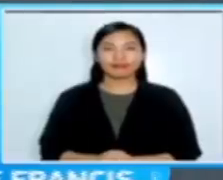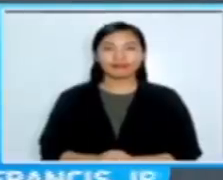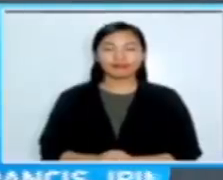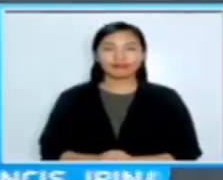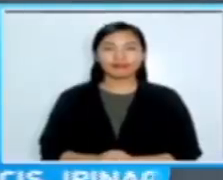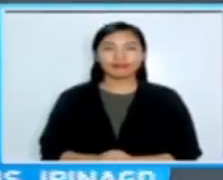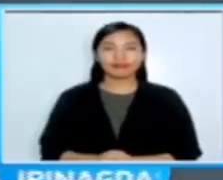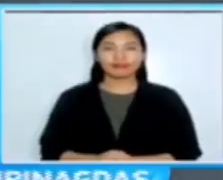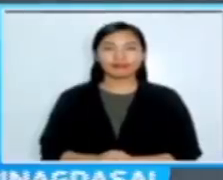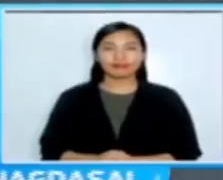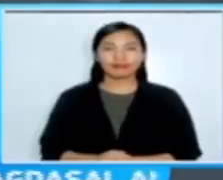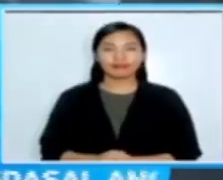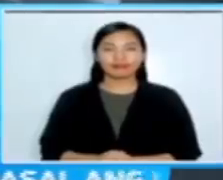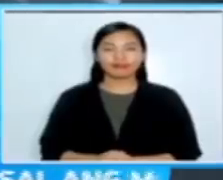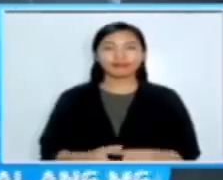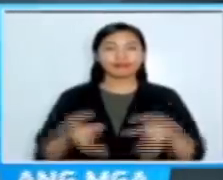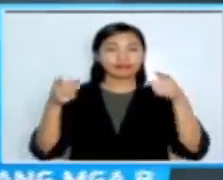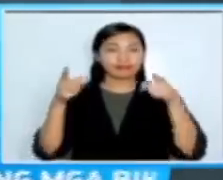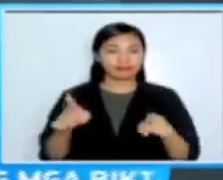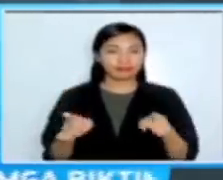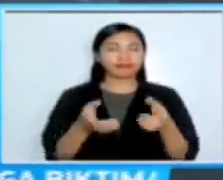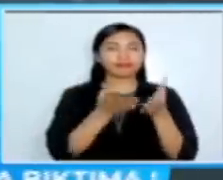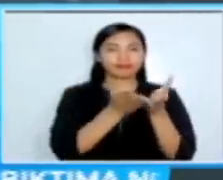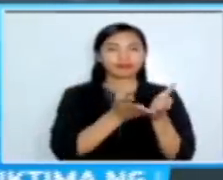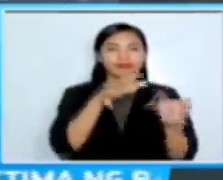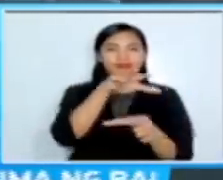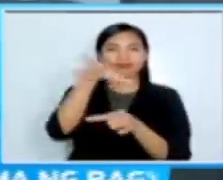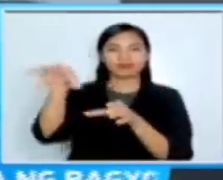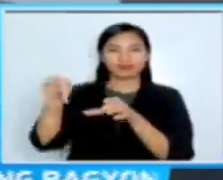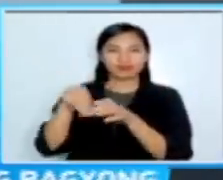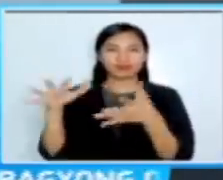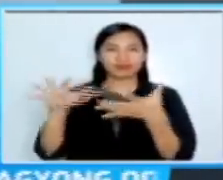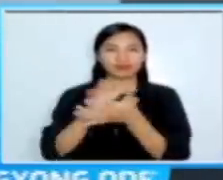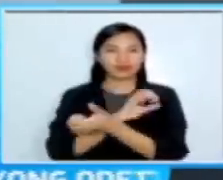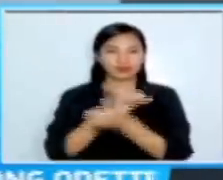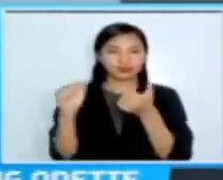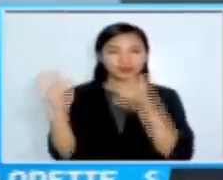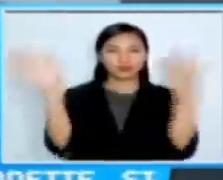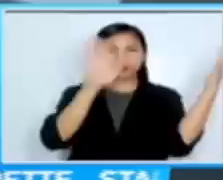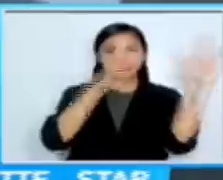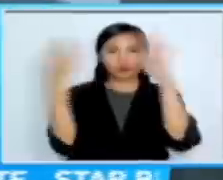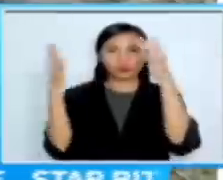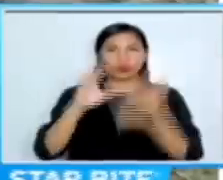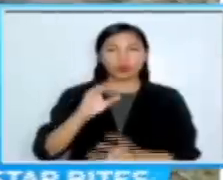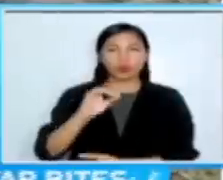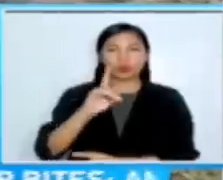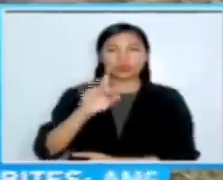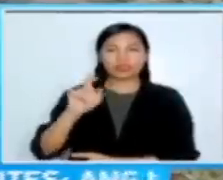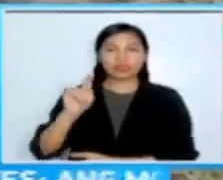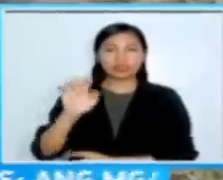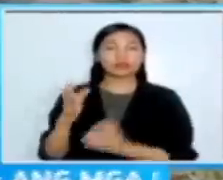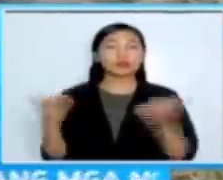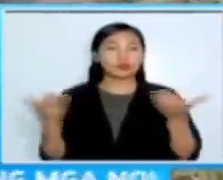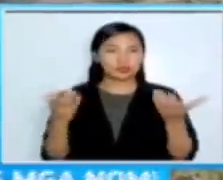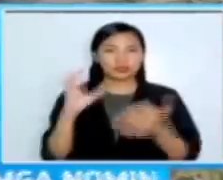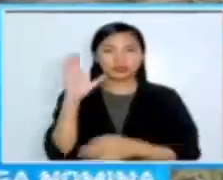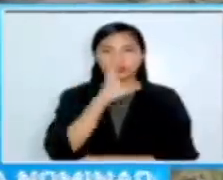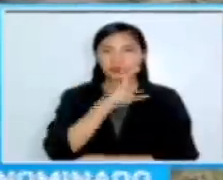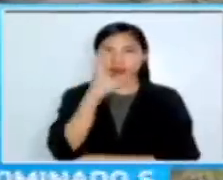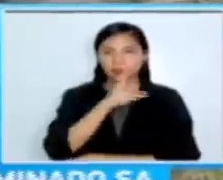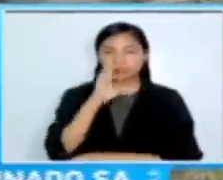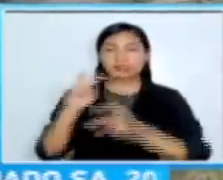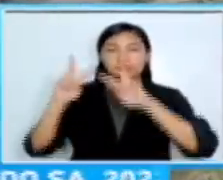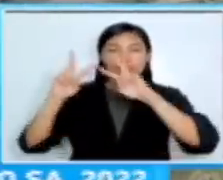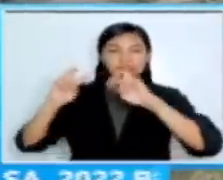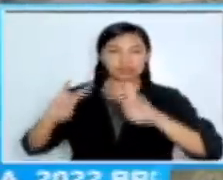Ilang barko ang kabilang sa mga napuruhan ng bagyong Odette sa Cebu? Sa aerial inspection ng Philippine National Police, kita ang mga